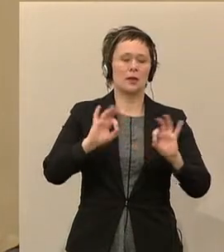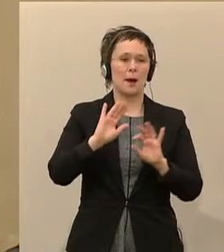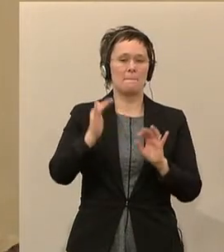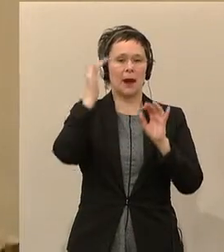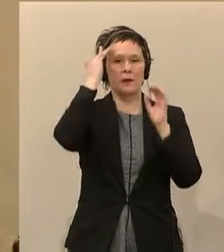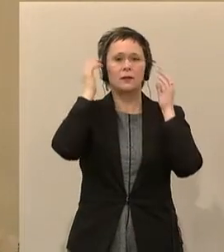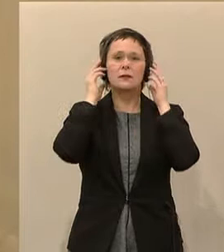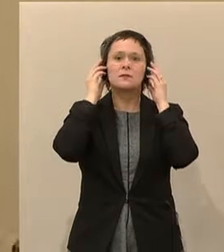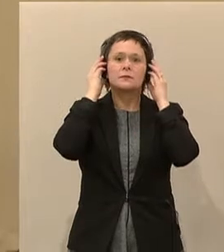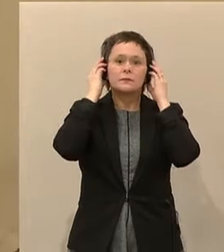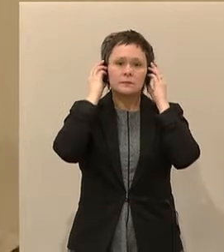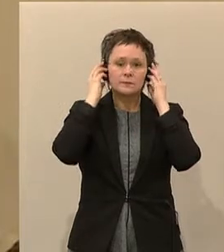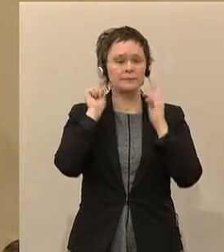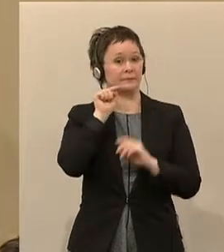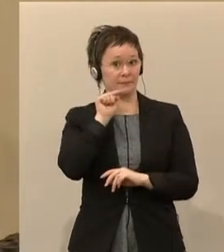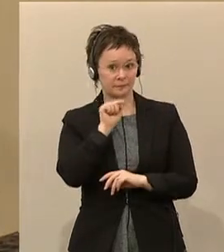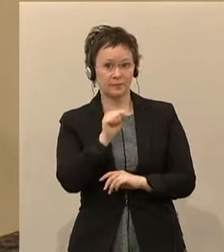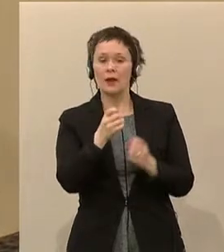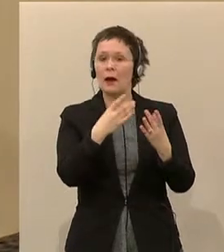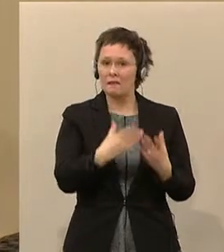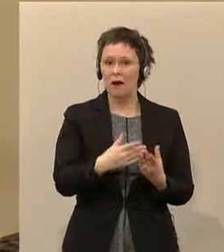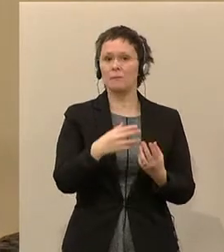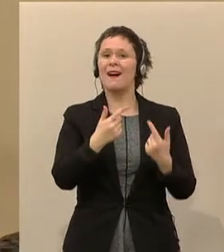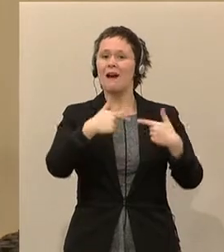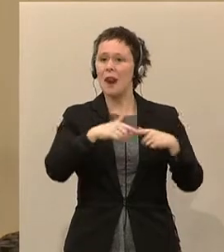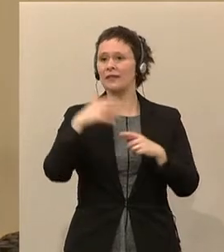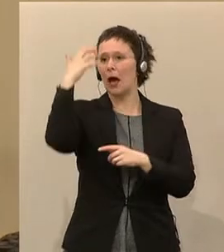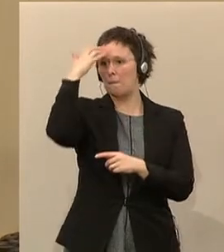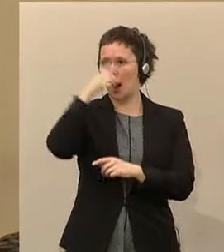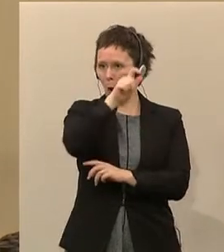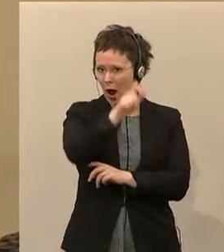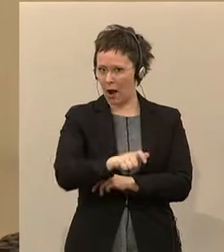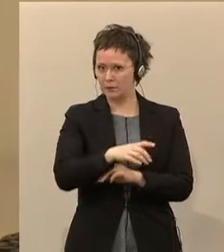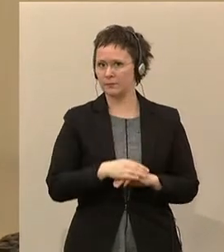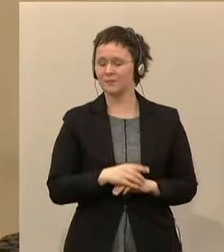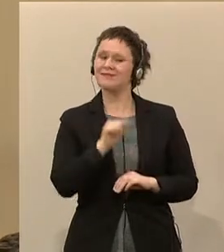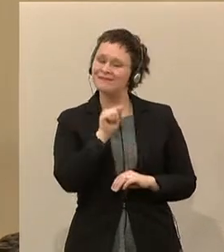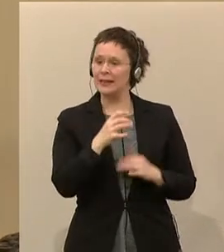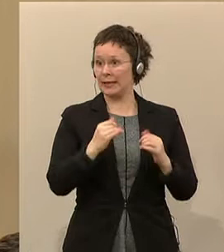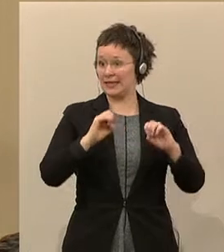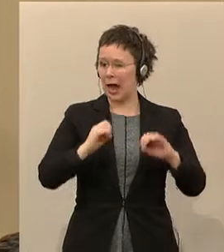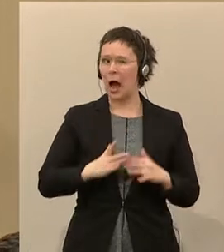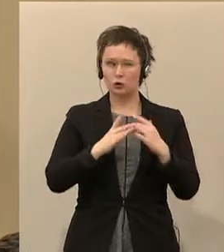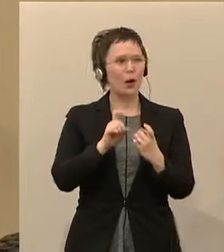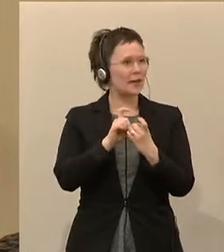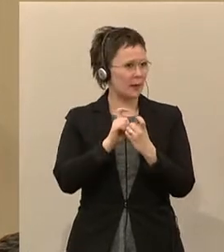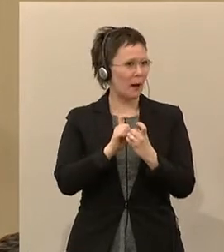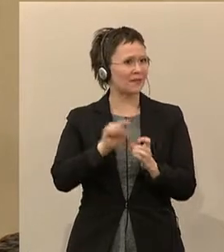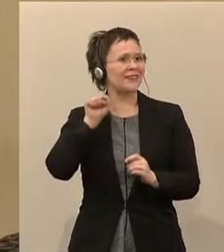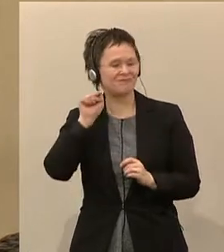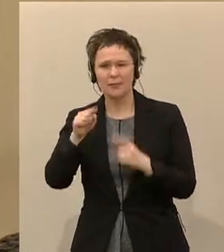die Causa Landbauer. Die aktuelle Debatte rund um dieses abscheuliche antisemitische Lied in dem